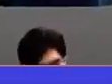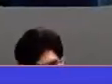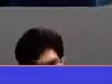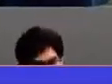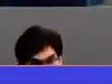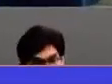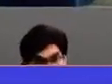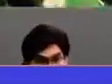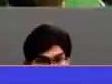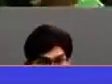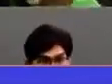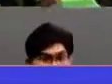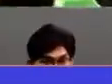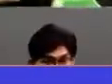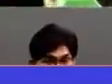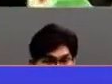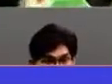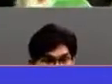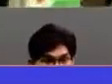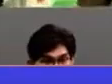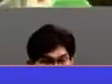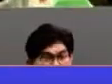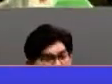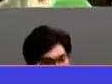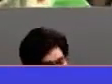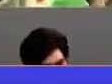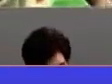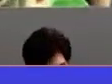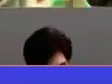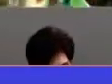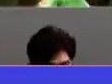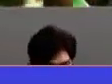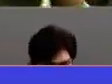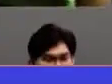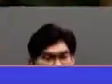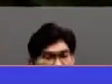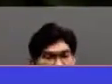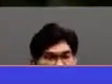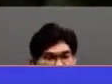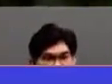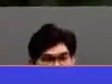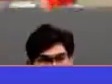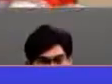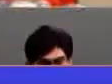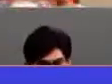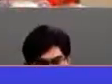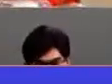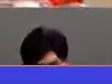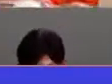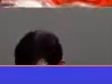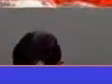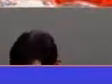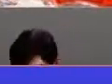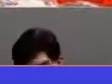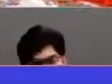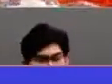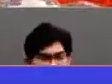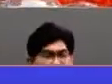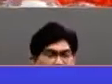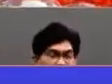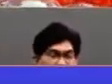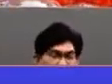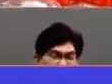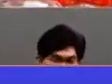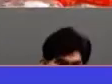ทบทวนครั้งที่ 2ก็เพิ่มเติมจากปี 2567นะคะกำหนดให้ทางครมพิจารณาให้